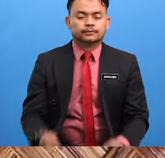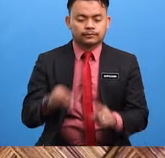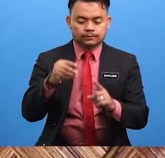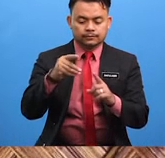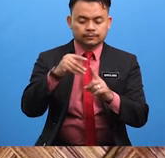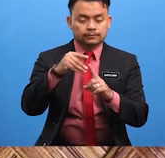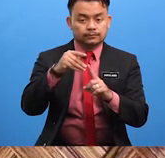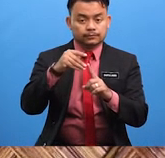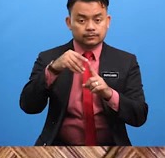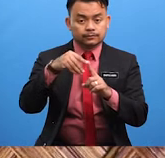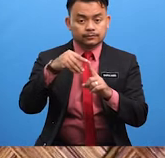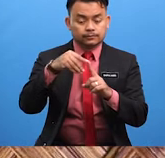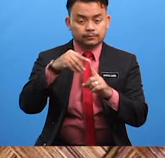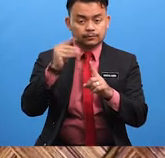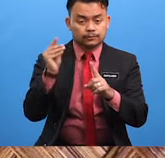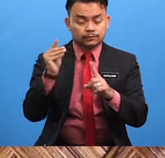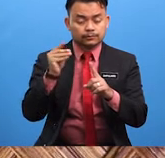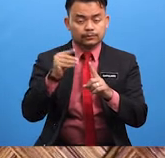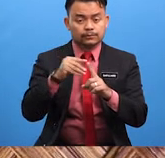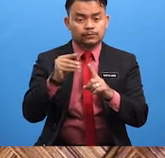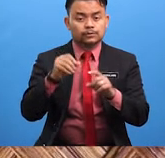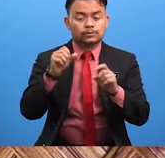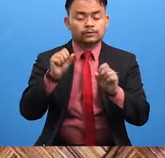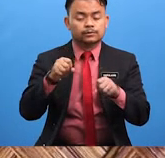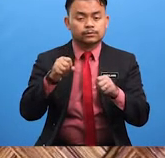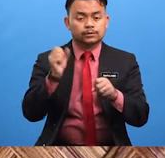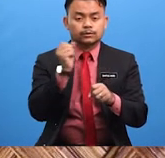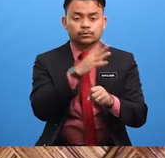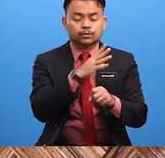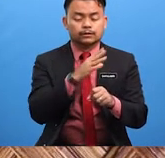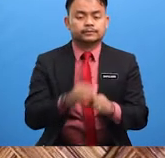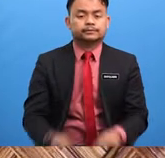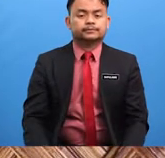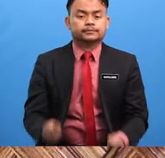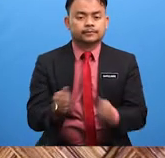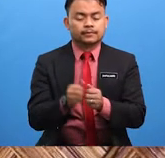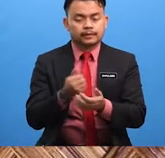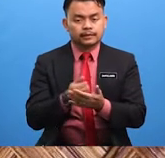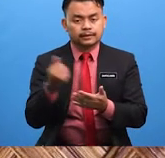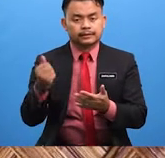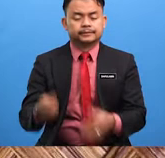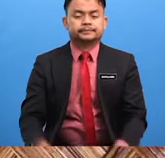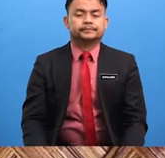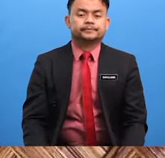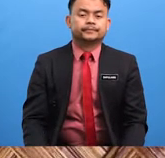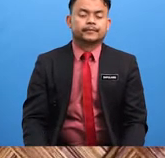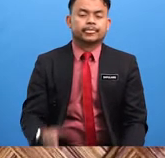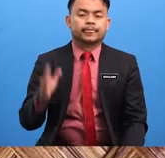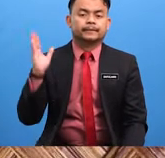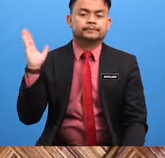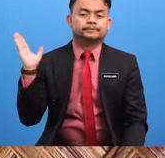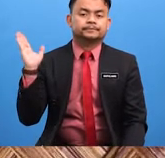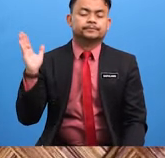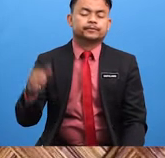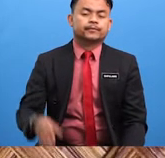dibuang, dijangka dengan menggunakan alat penjangka. Tujuan menjangka ialah untuk mendapat